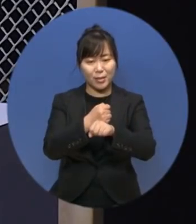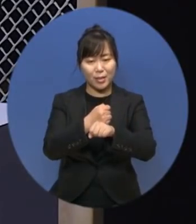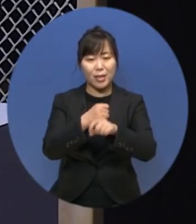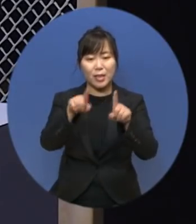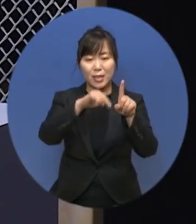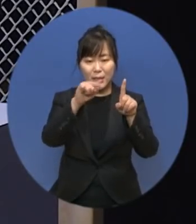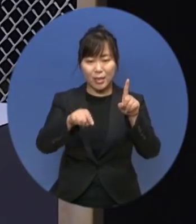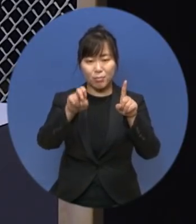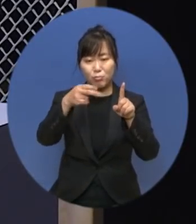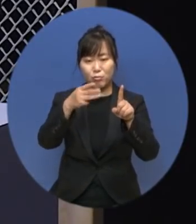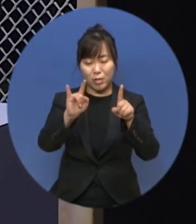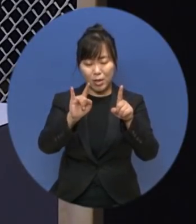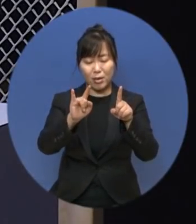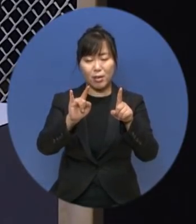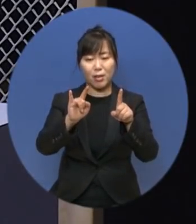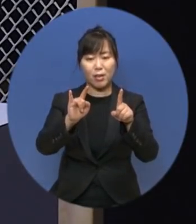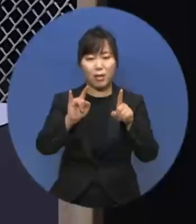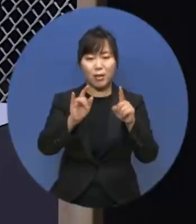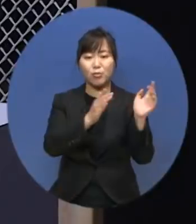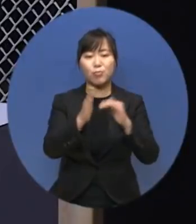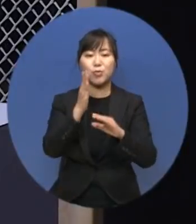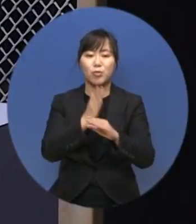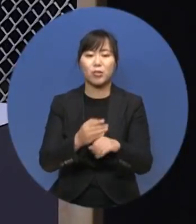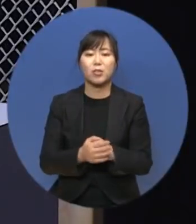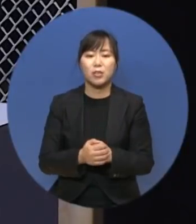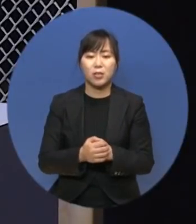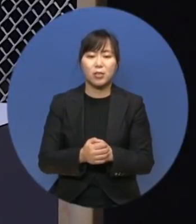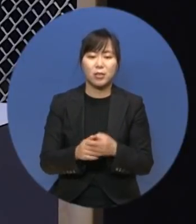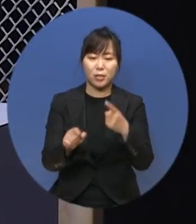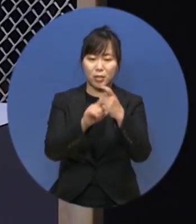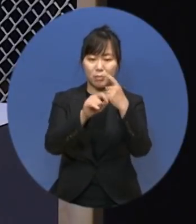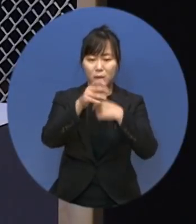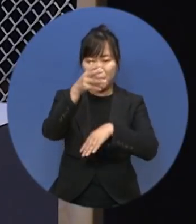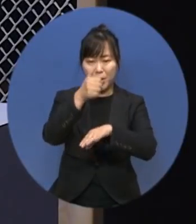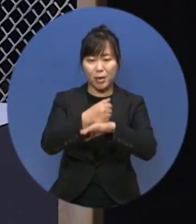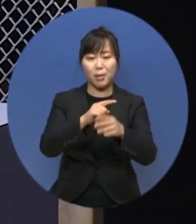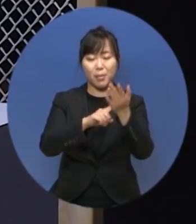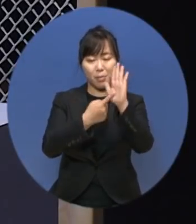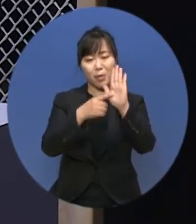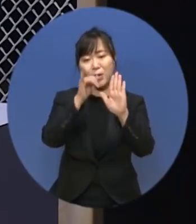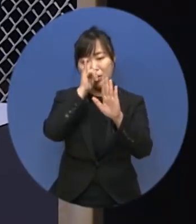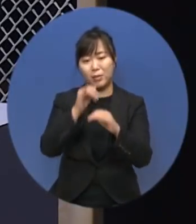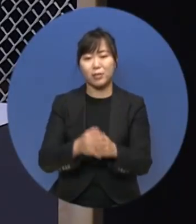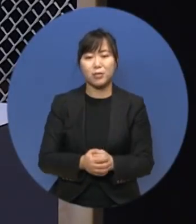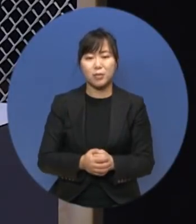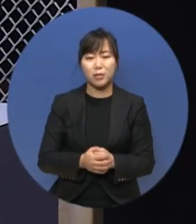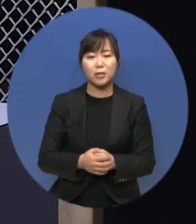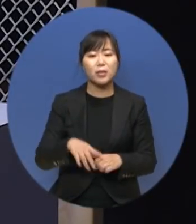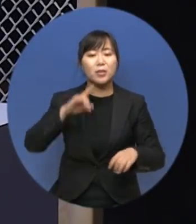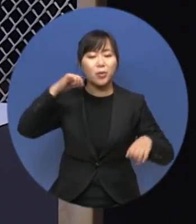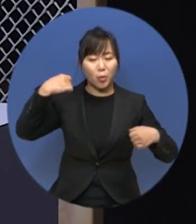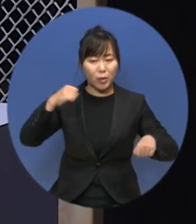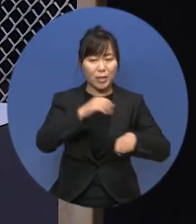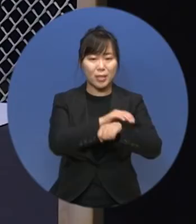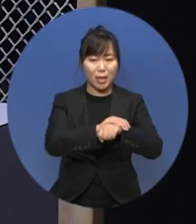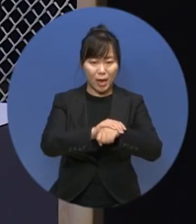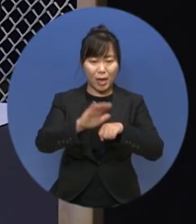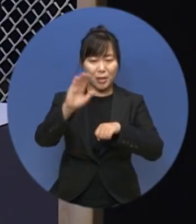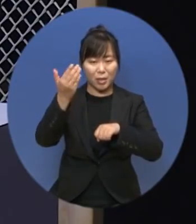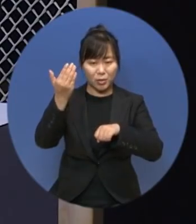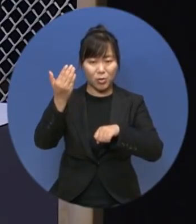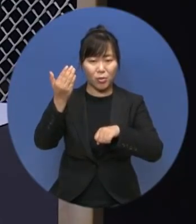1인 무대라는 작품을 준비하고 있습니다. 올해 11월 말에 이제 공연할 건데요. 그 공연이 잘